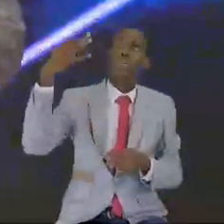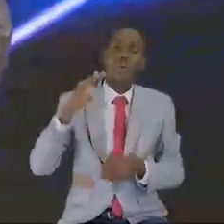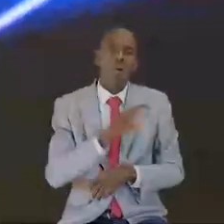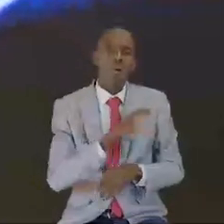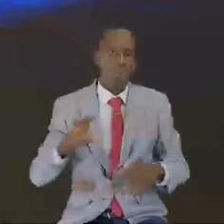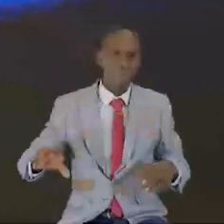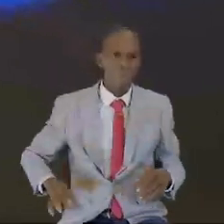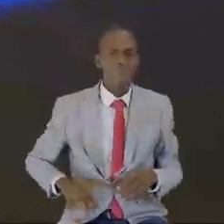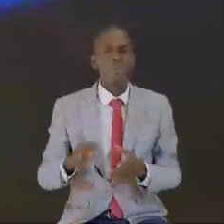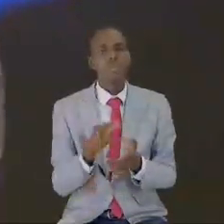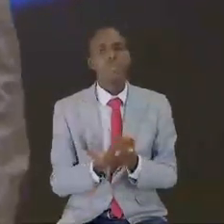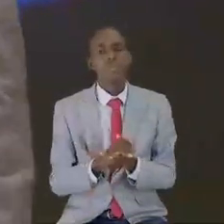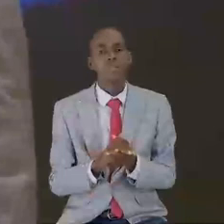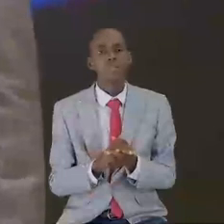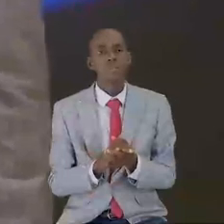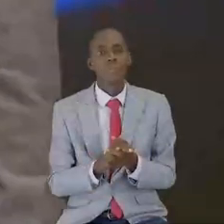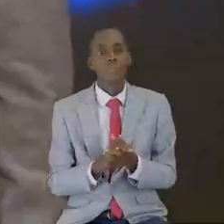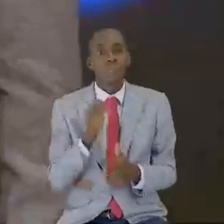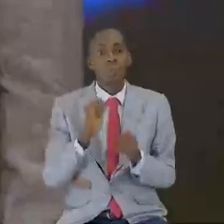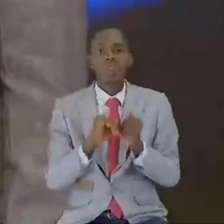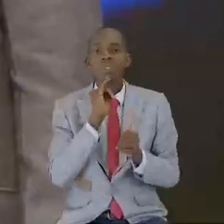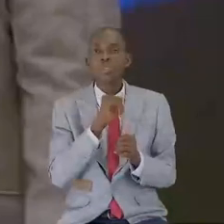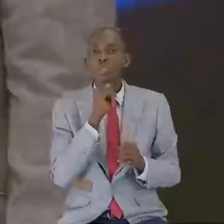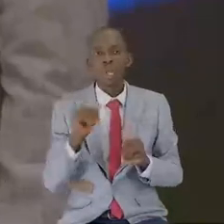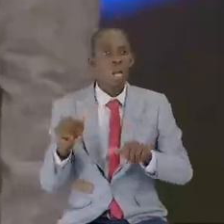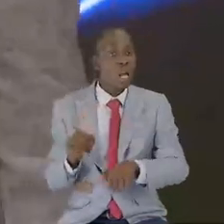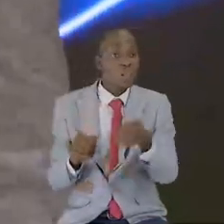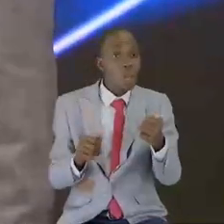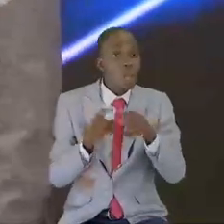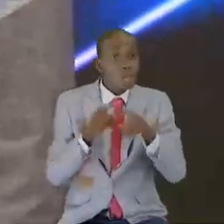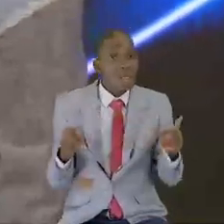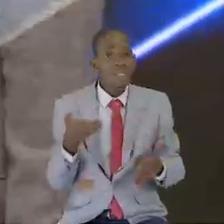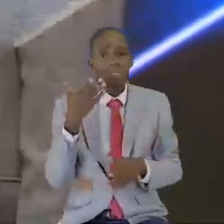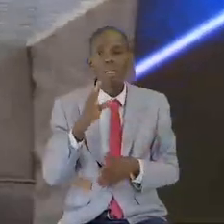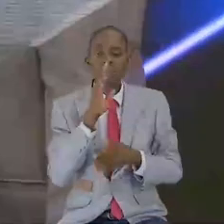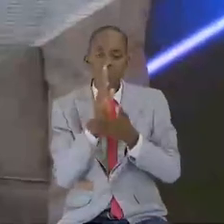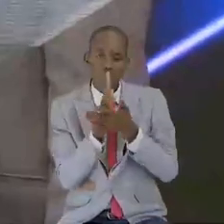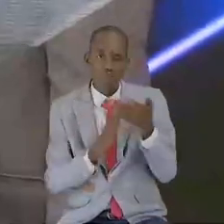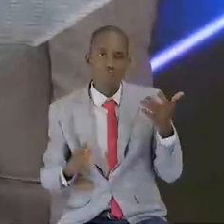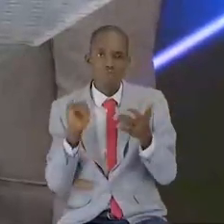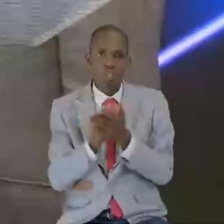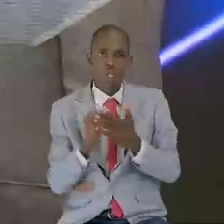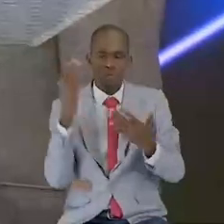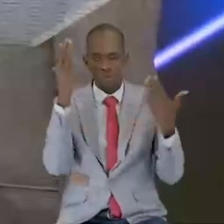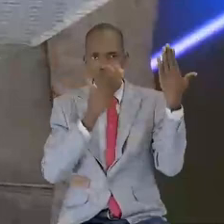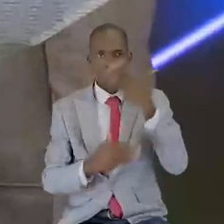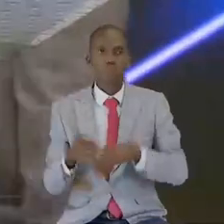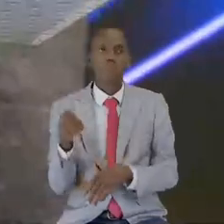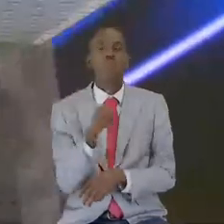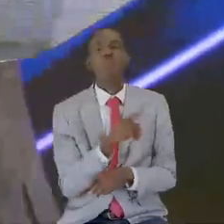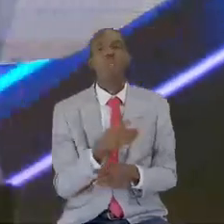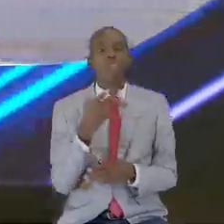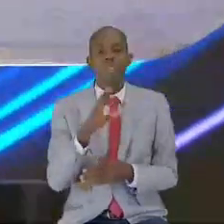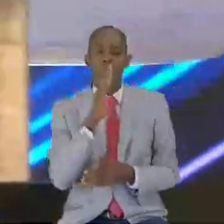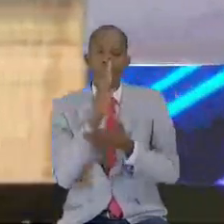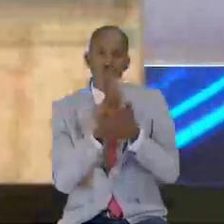Verset 7. Non pas qu'il y ait un autre évangile, mais il y a des gens qui vous troublent. Il y a des